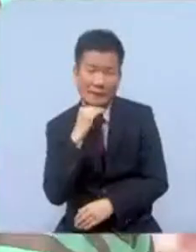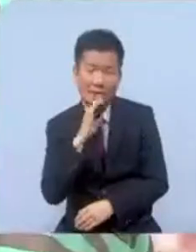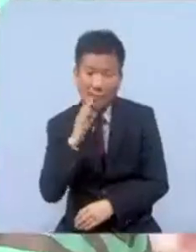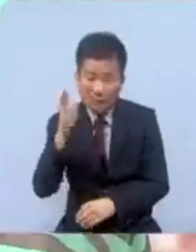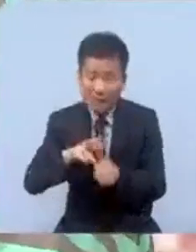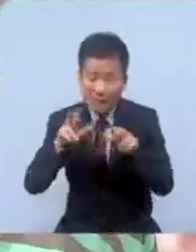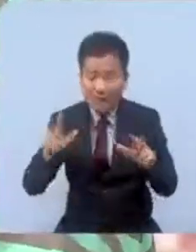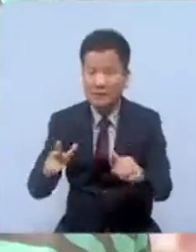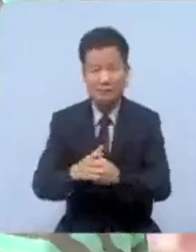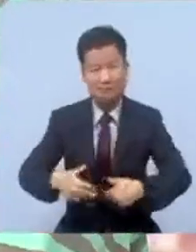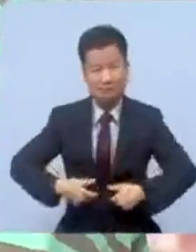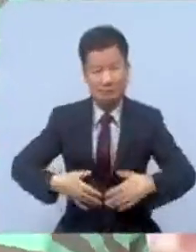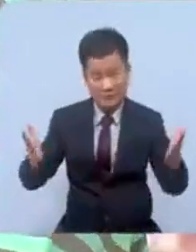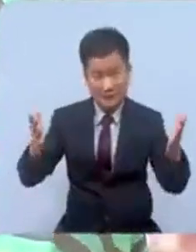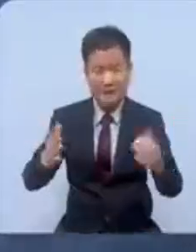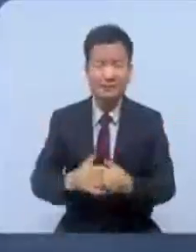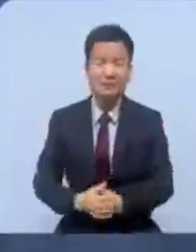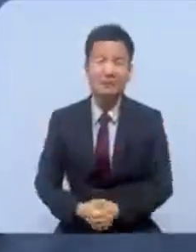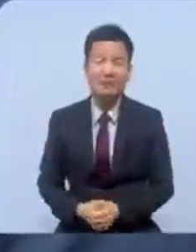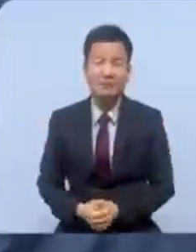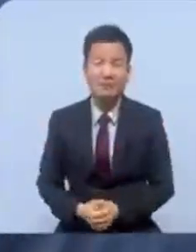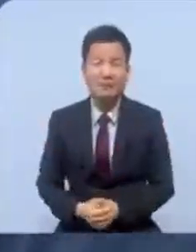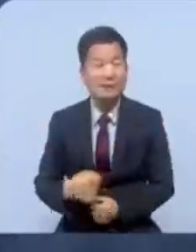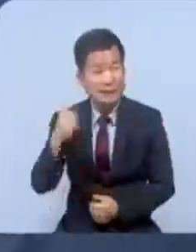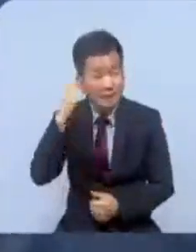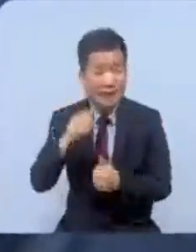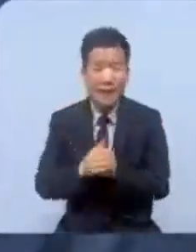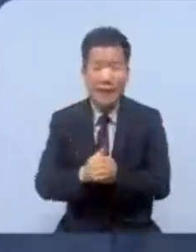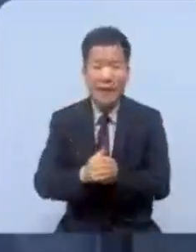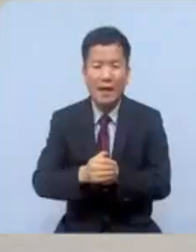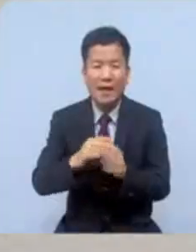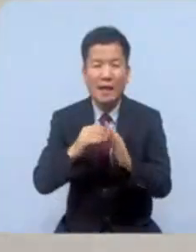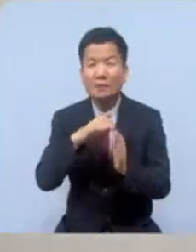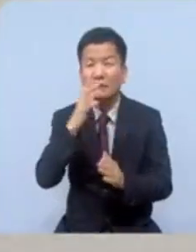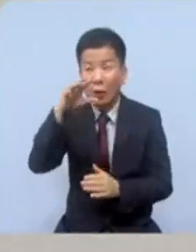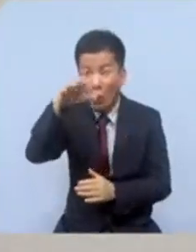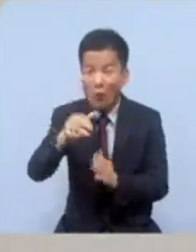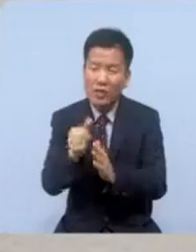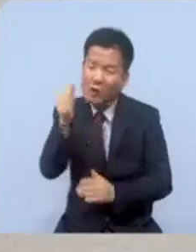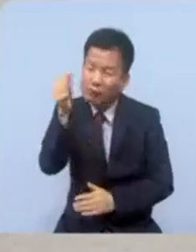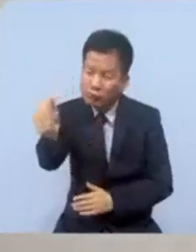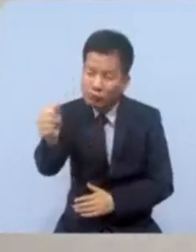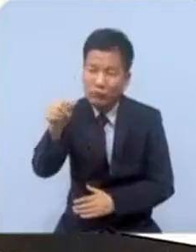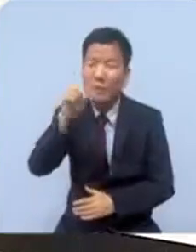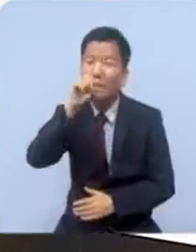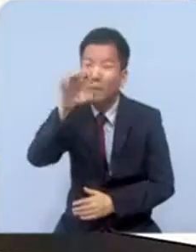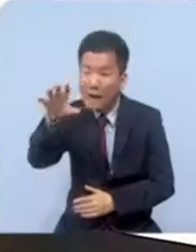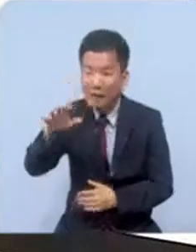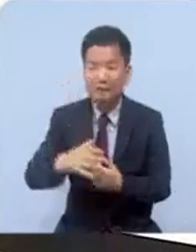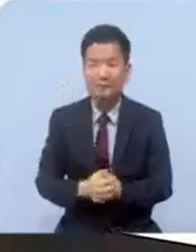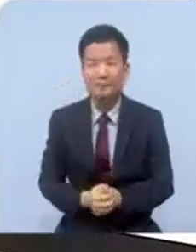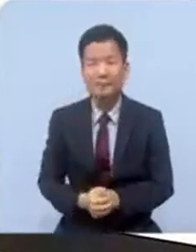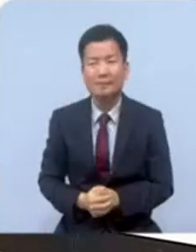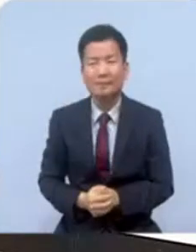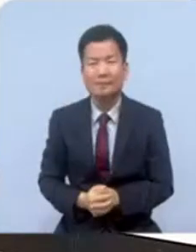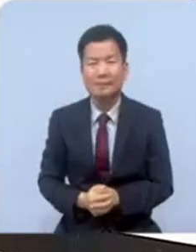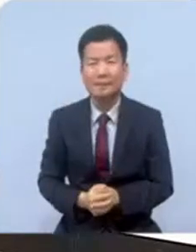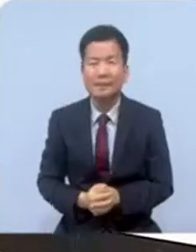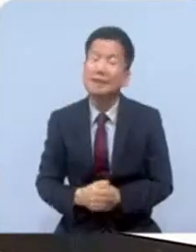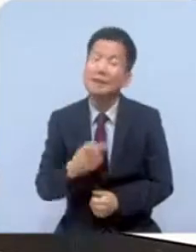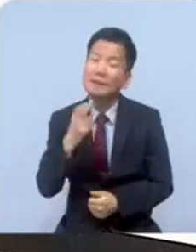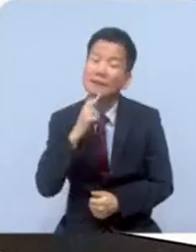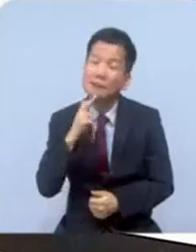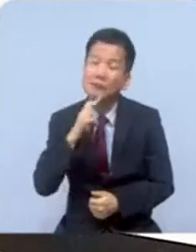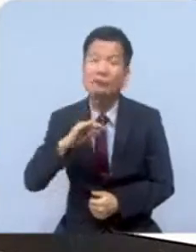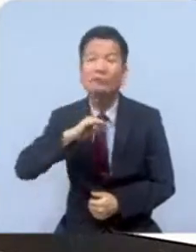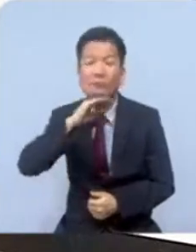했지만 이제는 그럴 필요가 없습니다. 경로당에 설치된 콜 버튼을 누르고 목적지를 말하면 네. 도착까지 약 12분